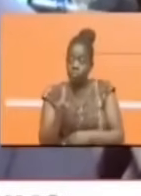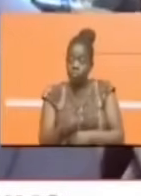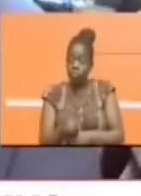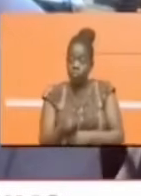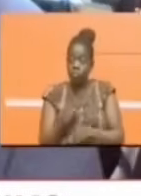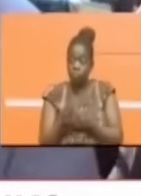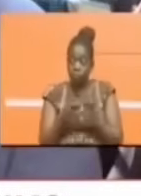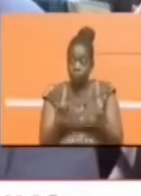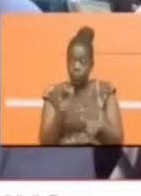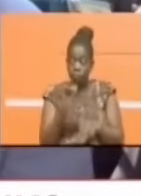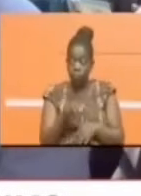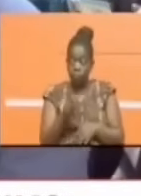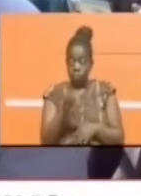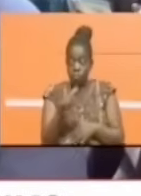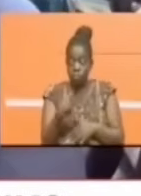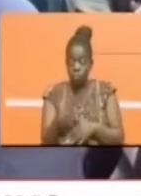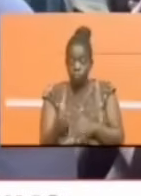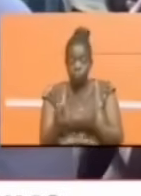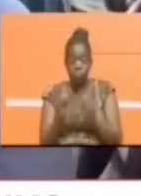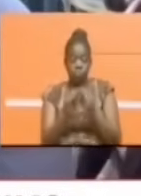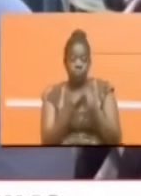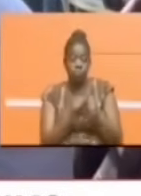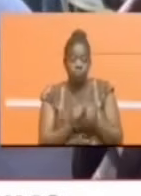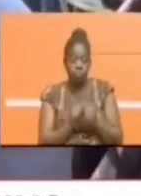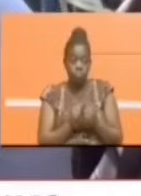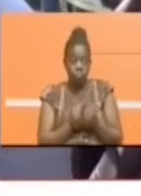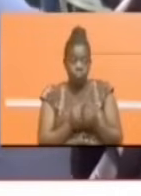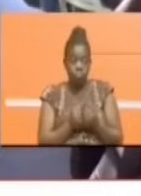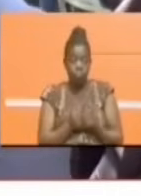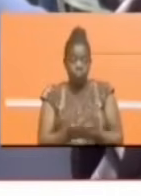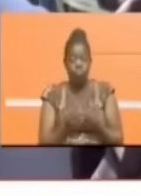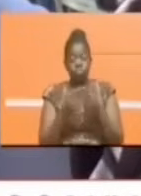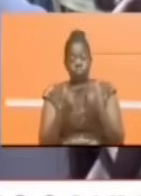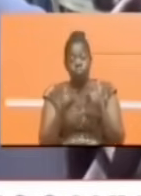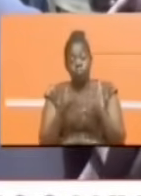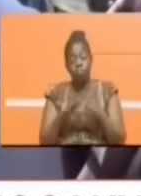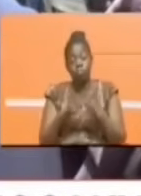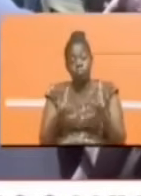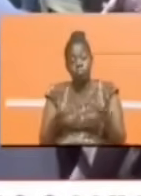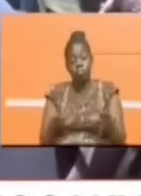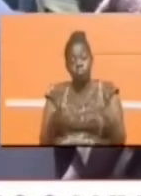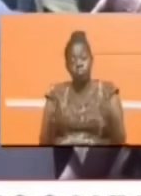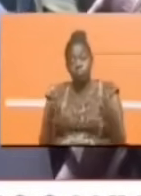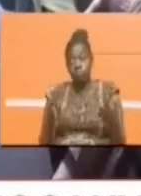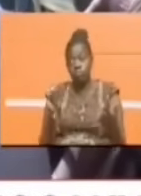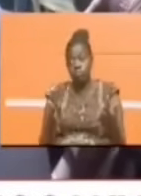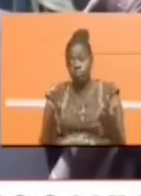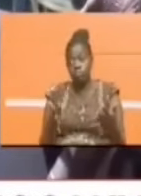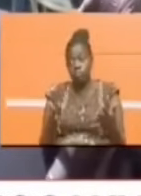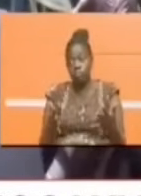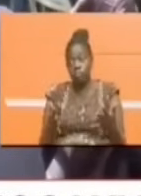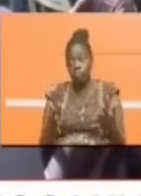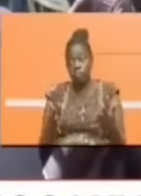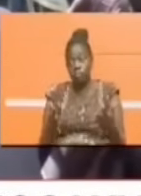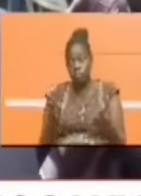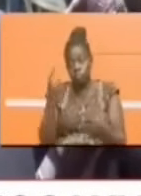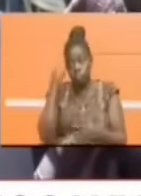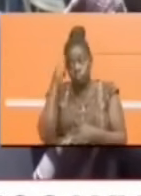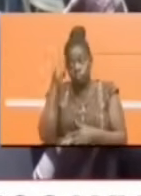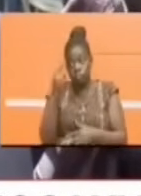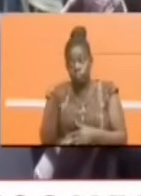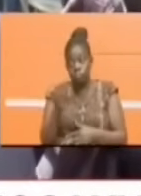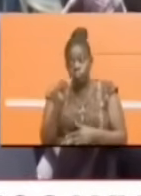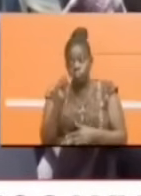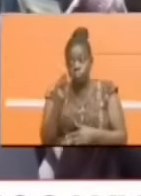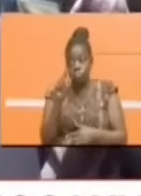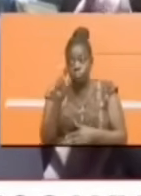lirye ne banne baali nabo nti bamutuba naye ng'ettaka eryo lyali lya Ali Miwanda era ne